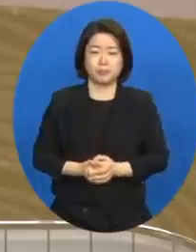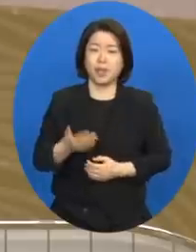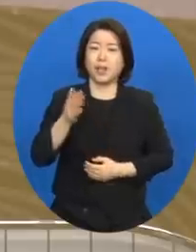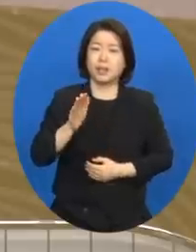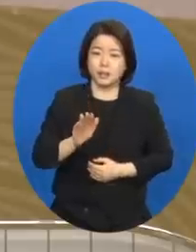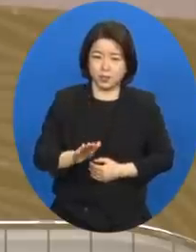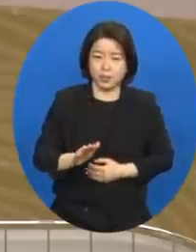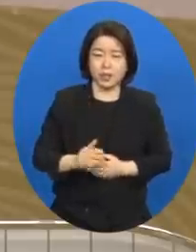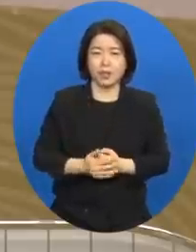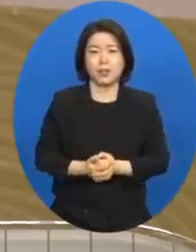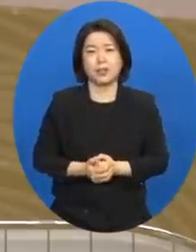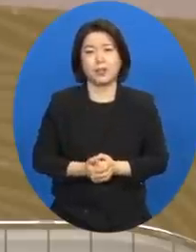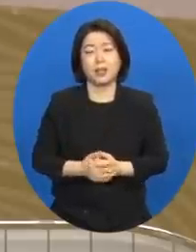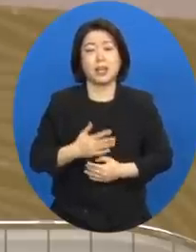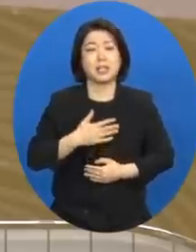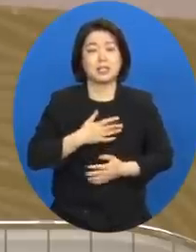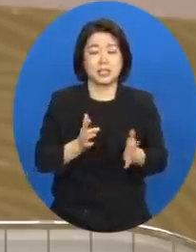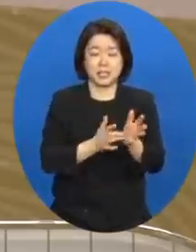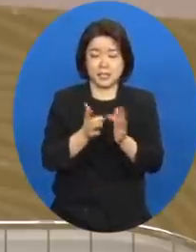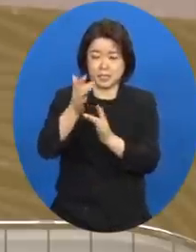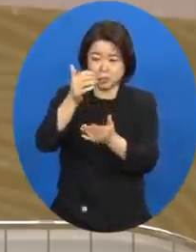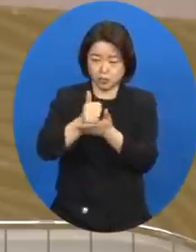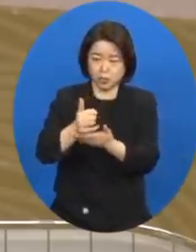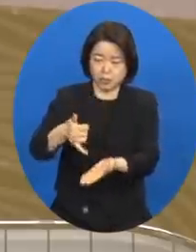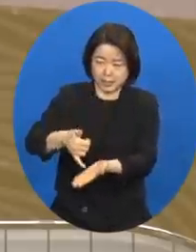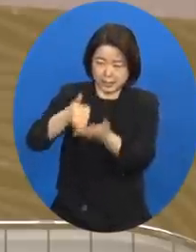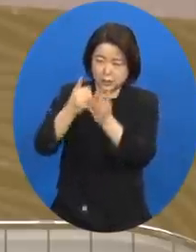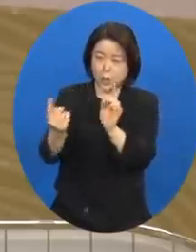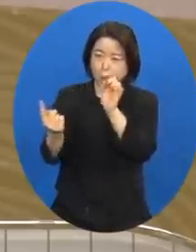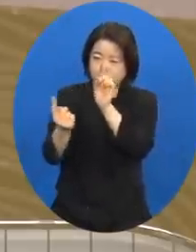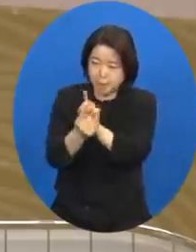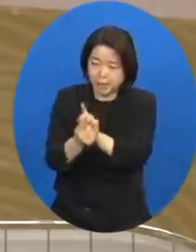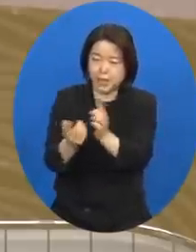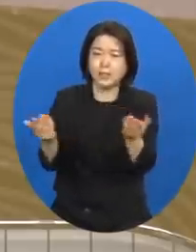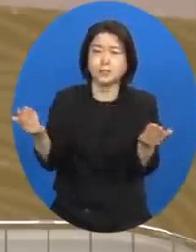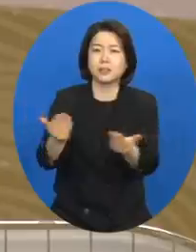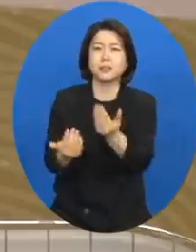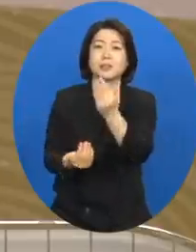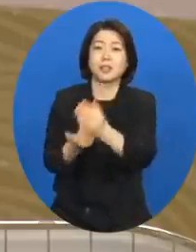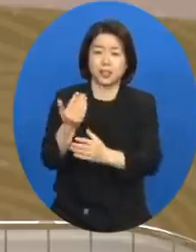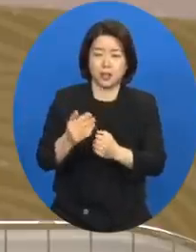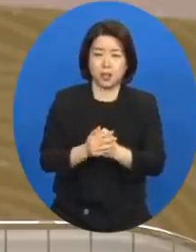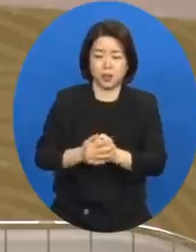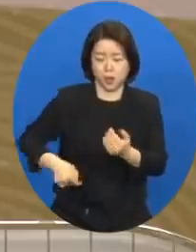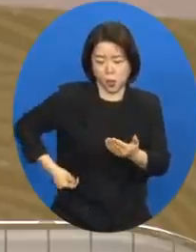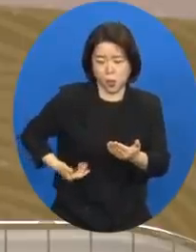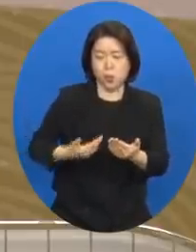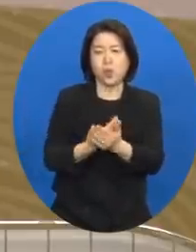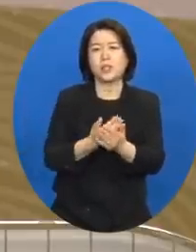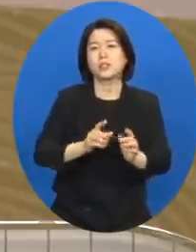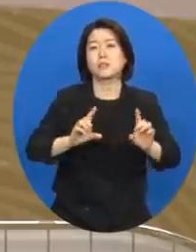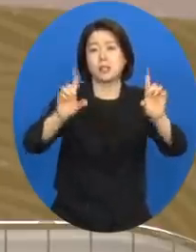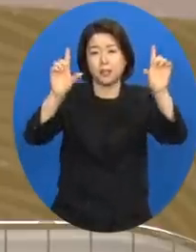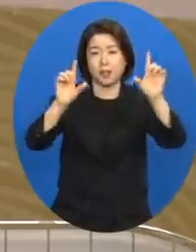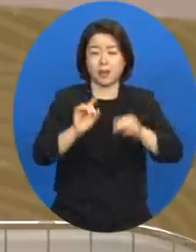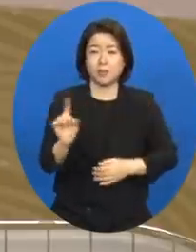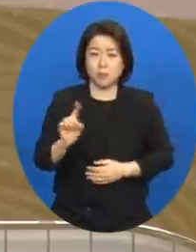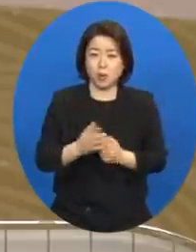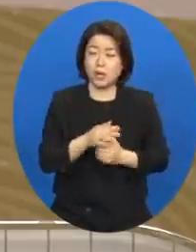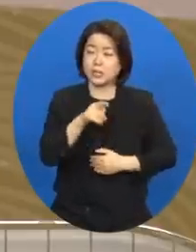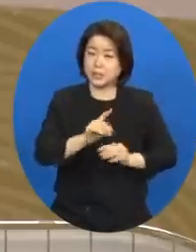그런데 제가 예수님을 인격적으로 만나는 사건이 있었습니다. 회심의 날이었어요.